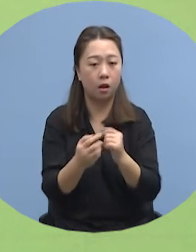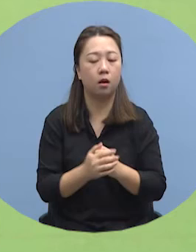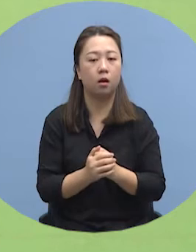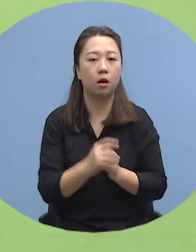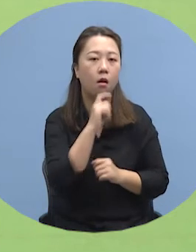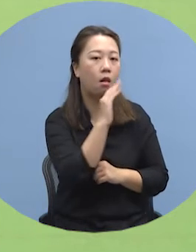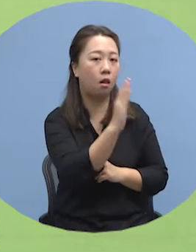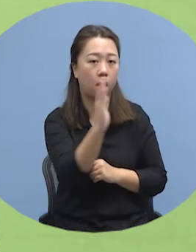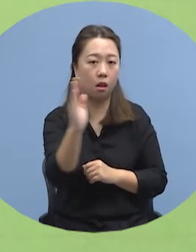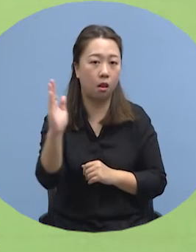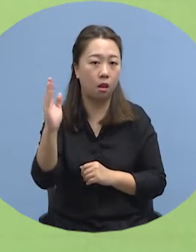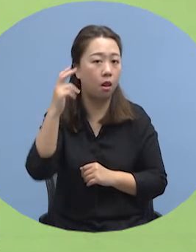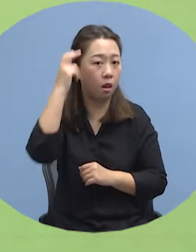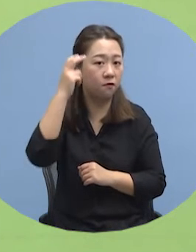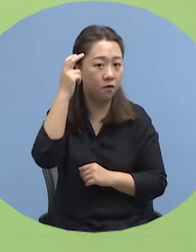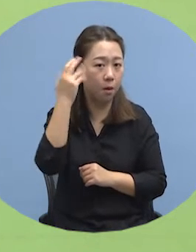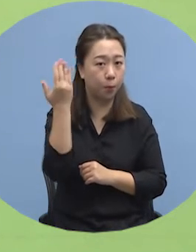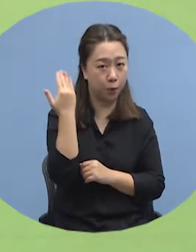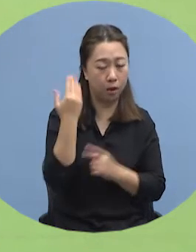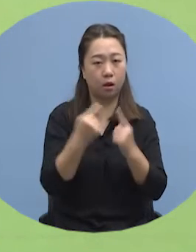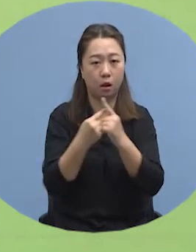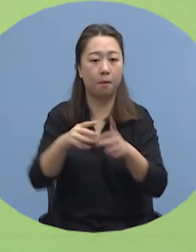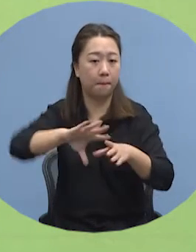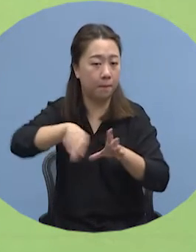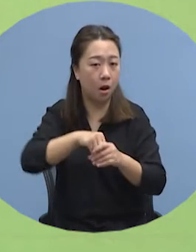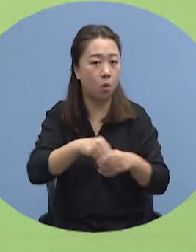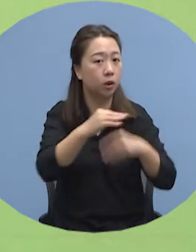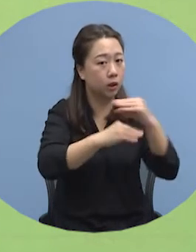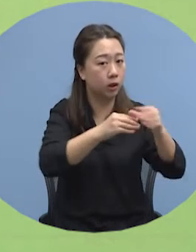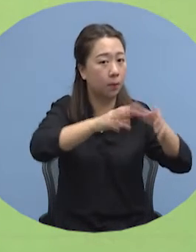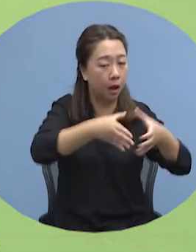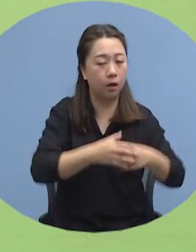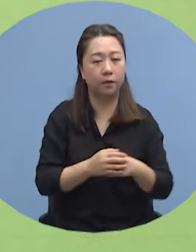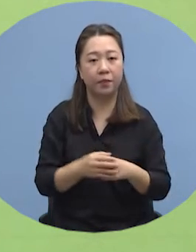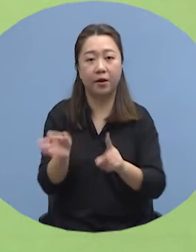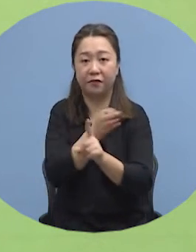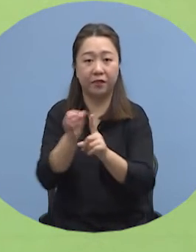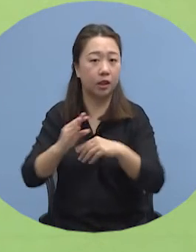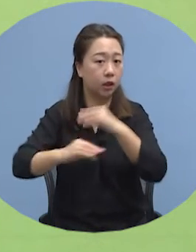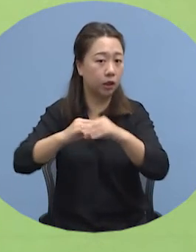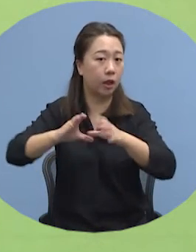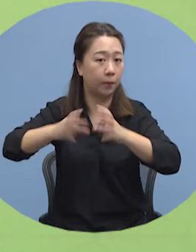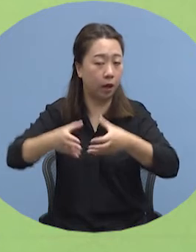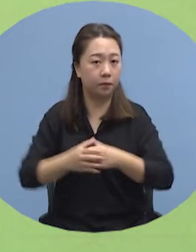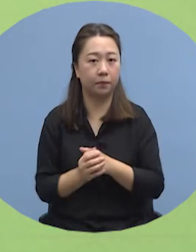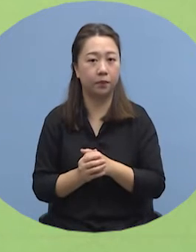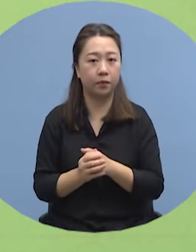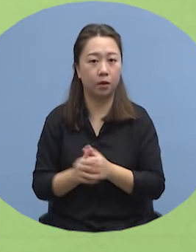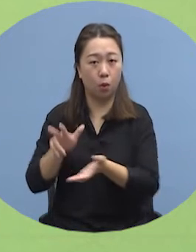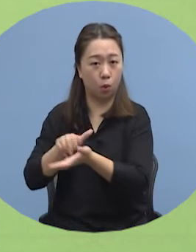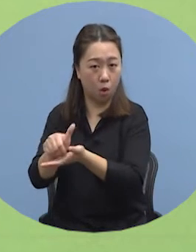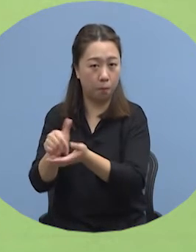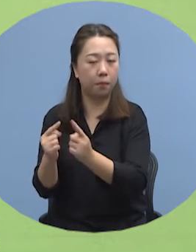持不同政治理念的人士，包括建制派的、非建制派的、獨立人